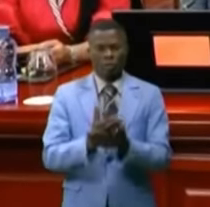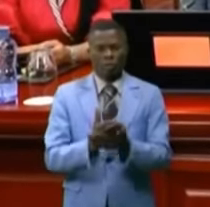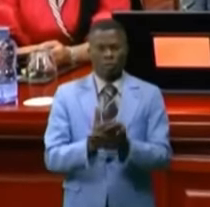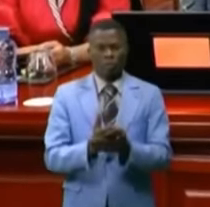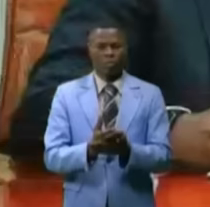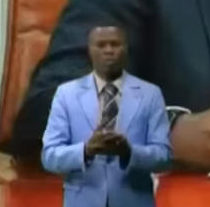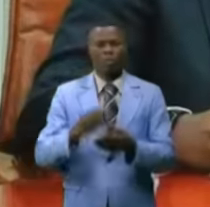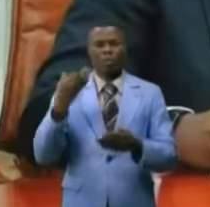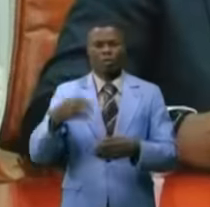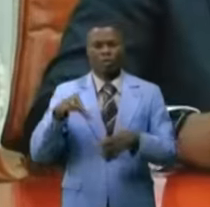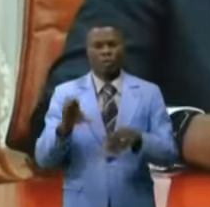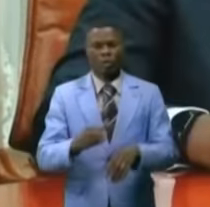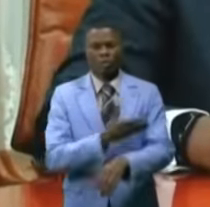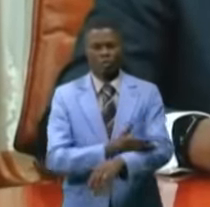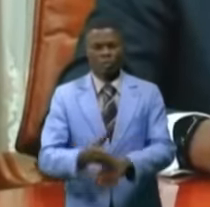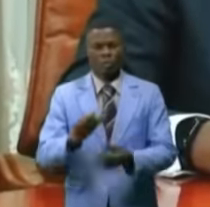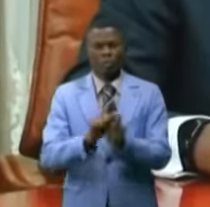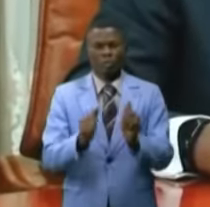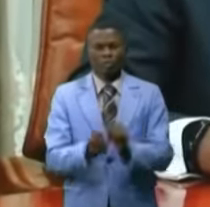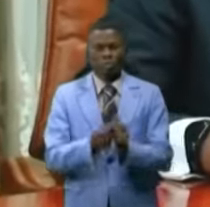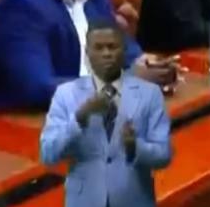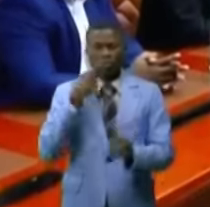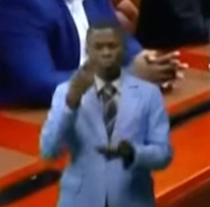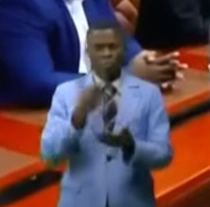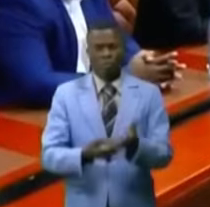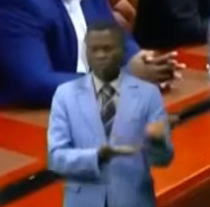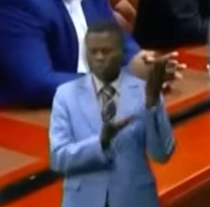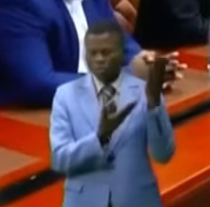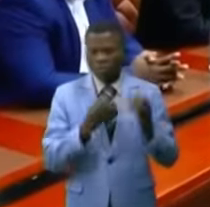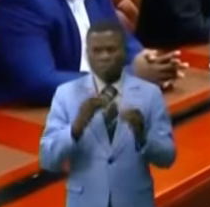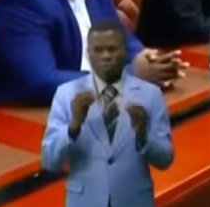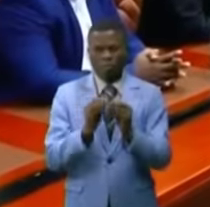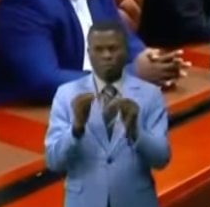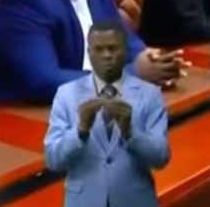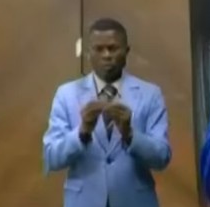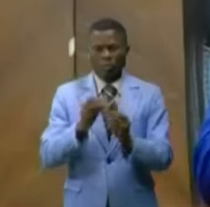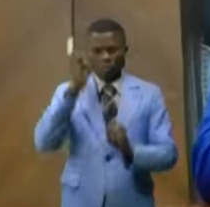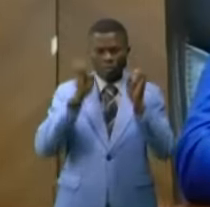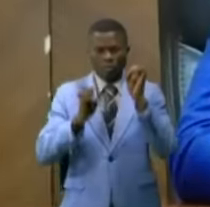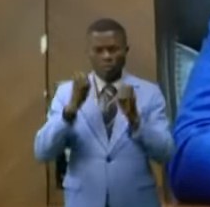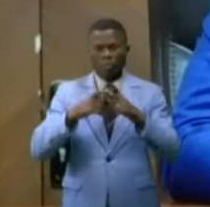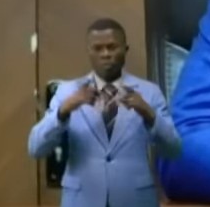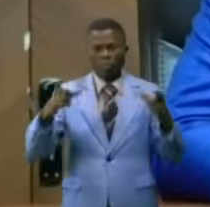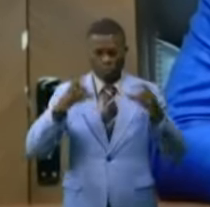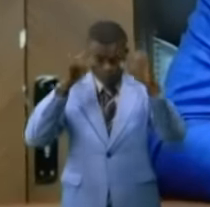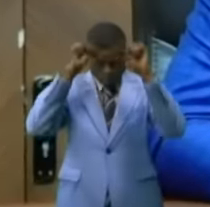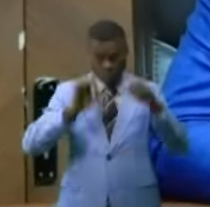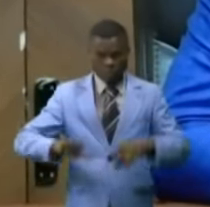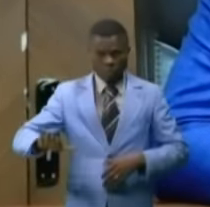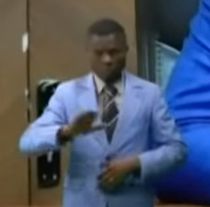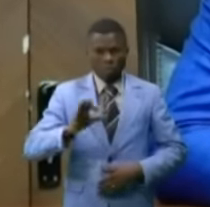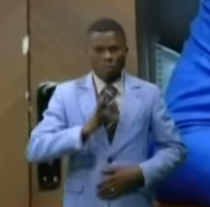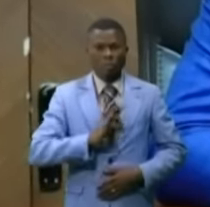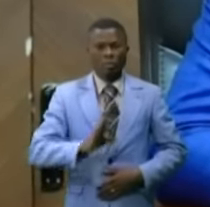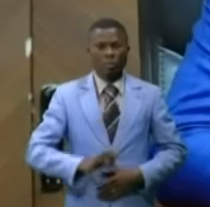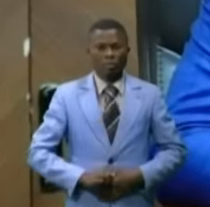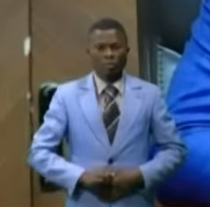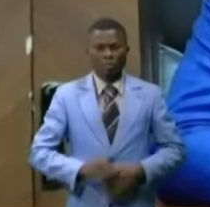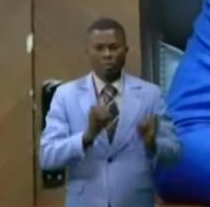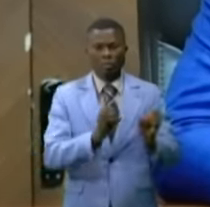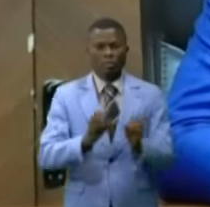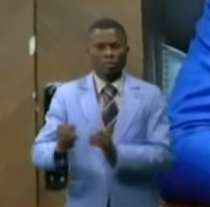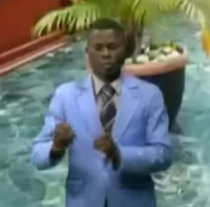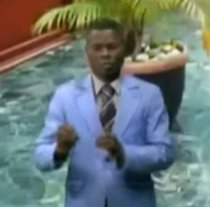franc congolais, la question a fait l'objet d'une importante réunion d'évaluation élargie que le chef de l'État Félix-Antoine Tshisekedi Tshilombo